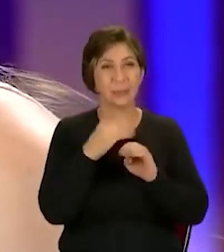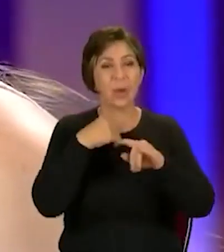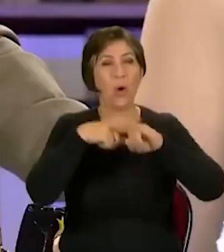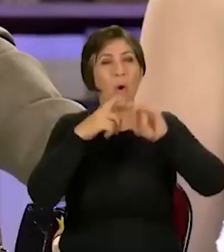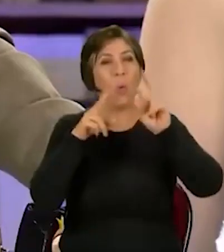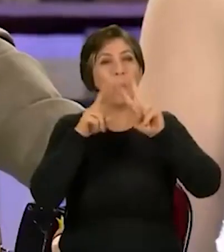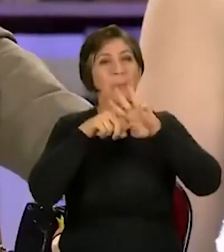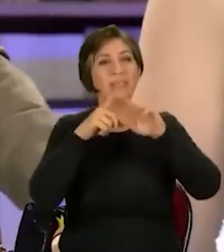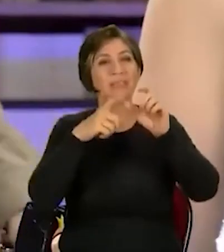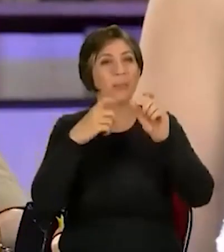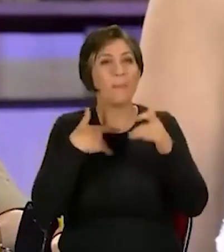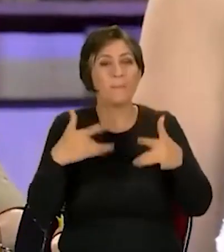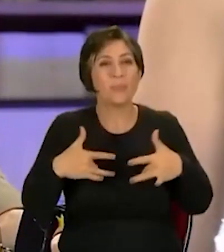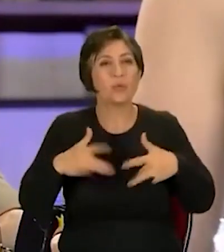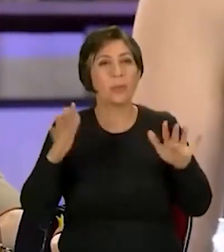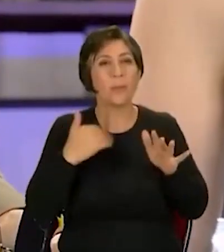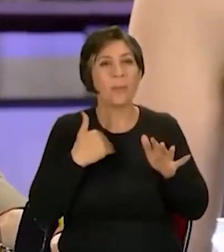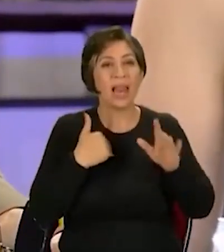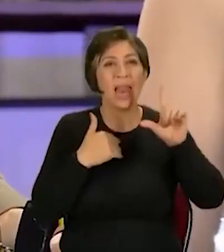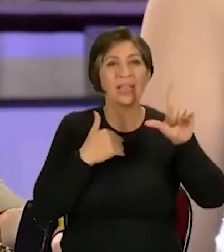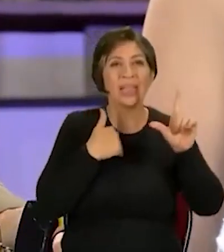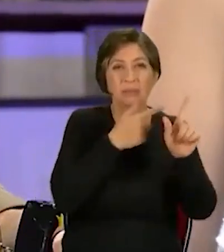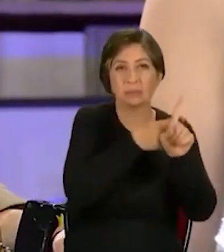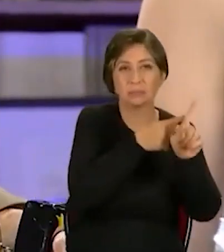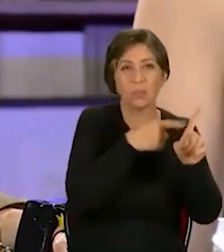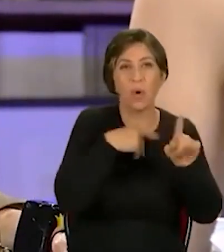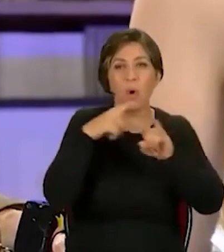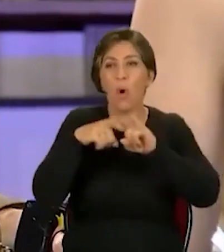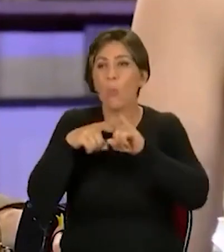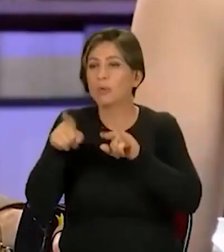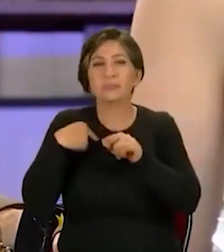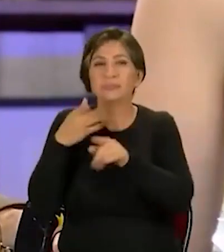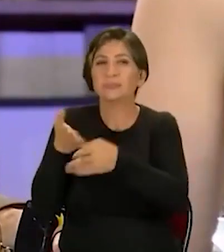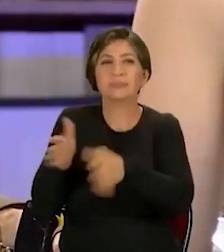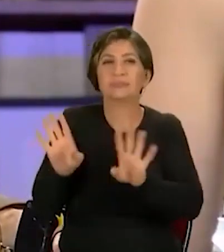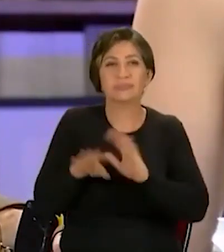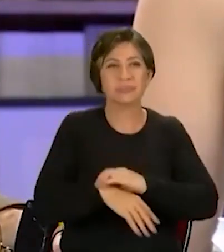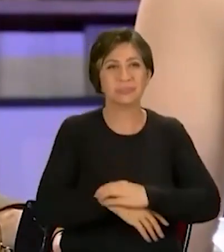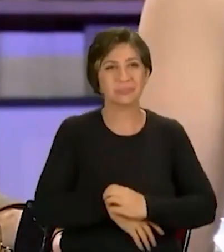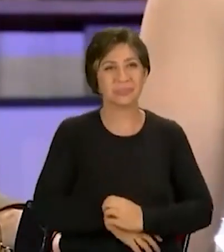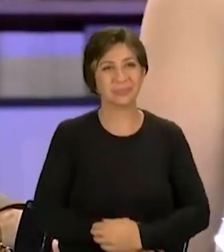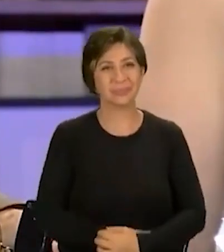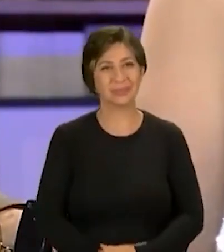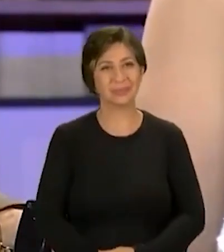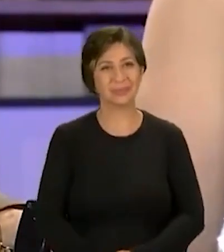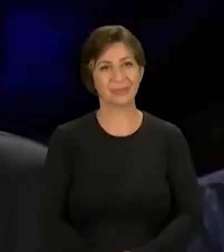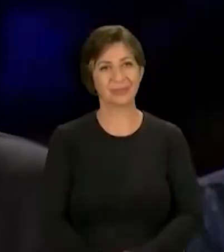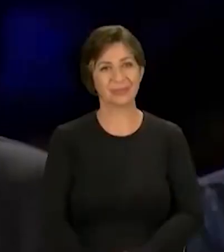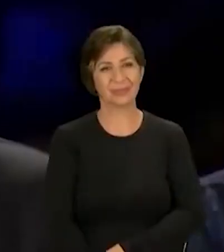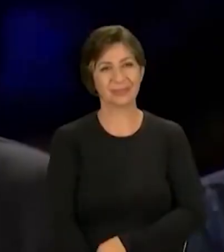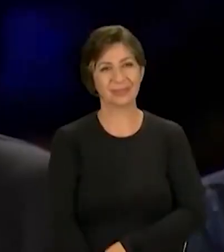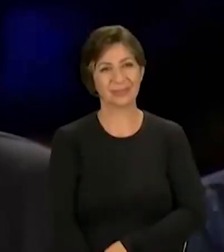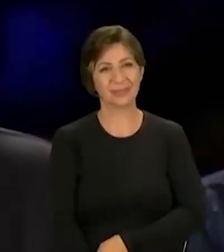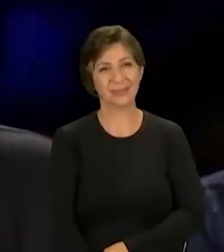hiç memnun değilim. Ben tamamen Neandertallerden yanayım. Homo sapiensler tamamen ya hastalıklı. Neandertalleri görseydik hiç böyle konuşmazdık işte. Çok